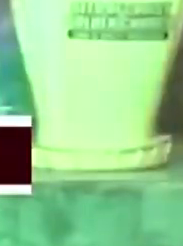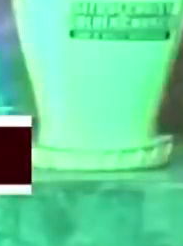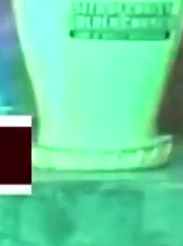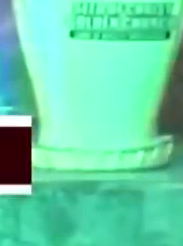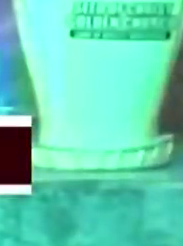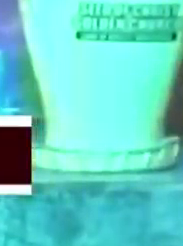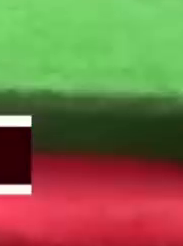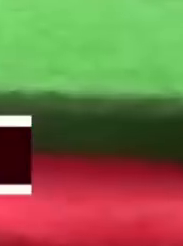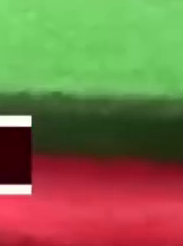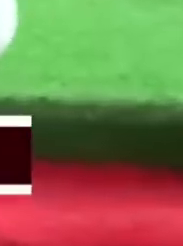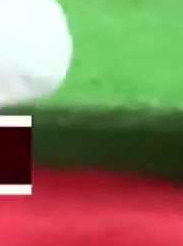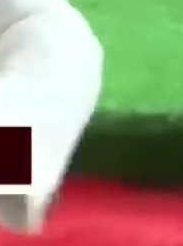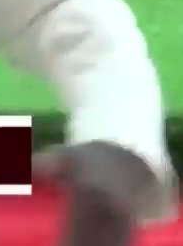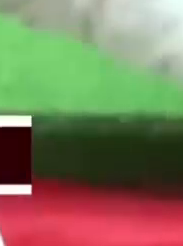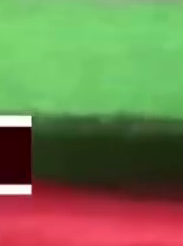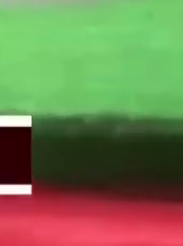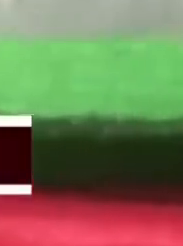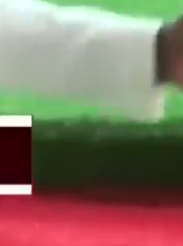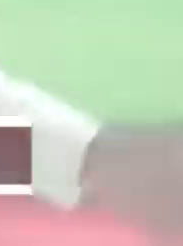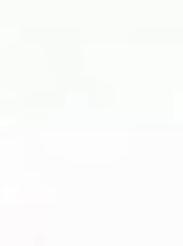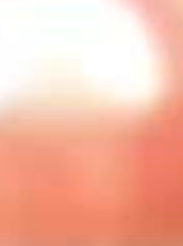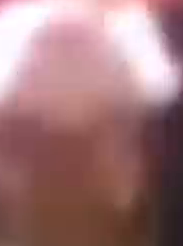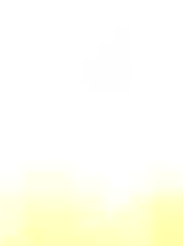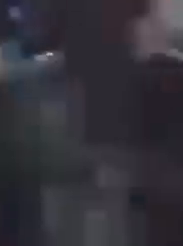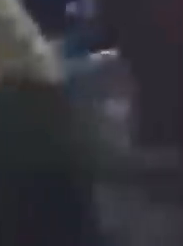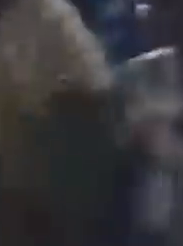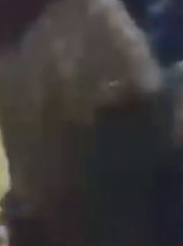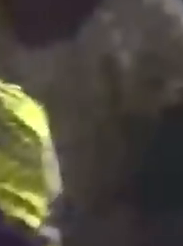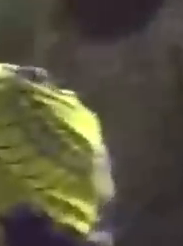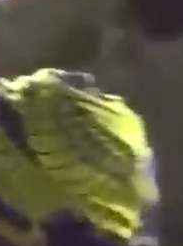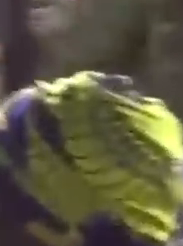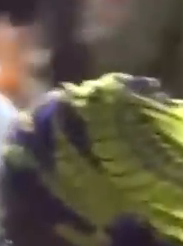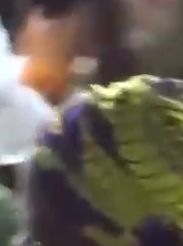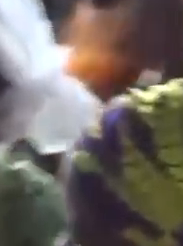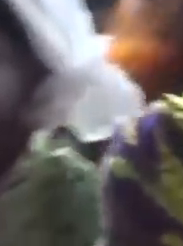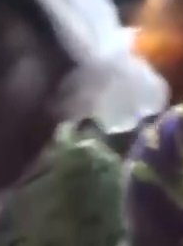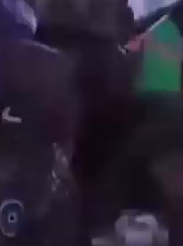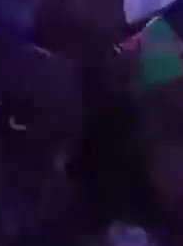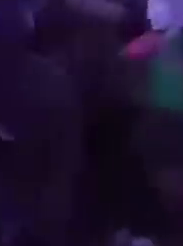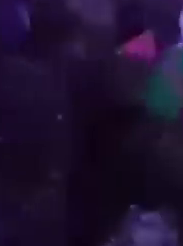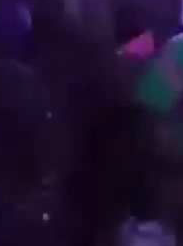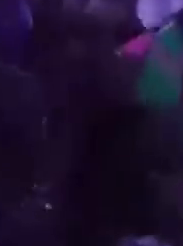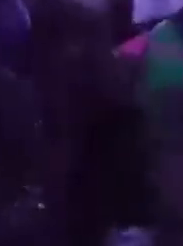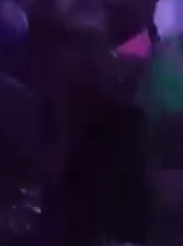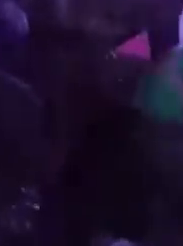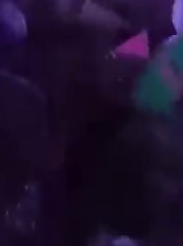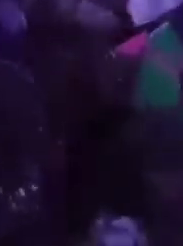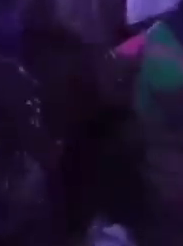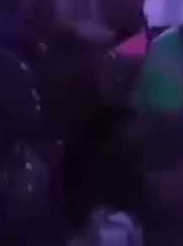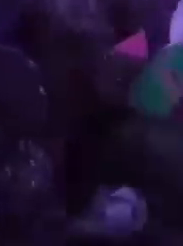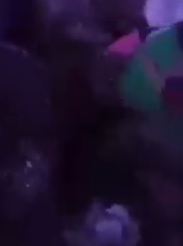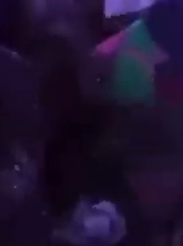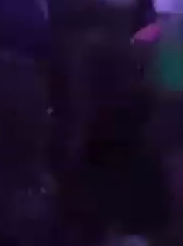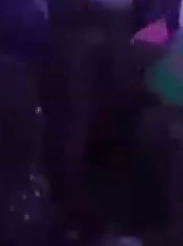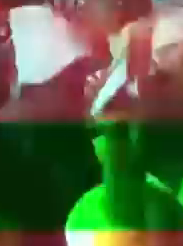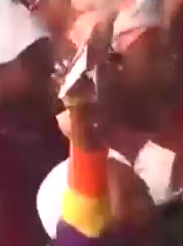His Eminence Apostle Dr. S.M.O. Mustafa J.P. Bàbá Ṣẹ́bí ọba bá ti dẹ́sẹ̀wọ́ ìṣàgámù nípínlẹ̀ Ògùn. Unstoppable Ja Ọlọ́run